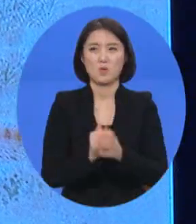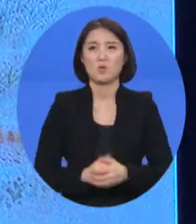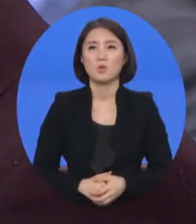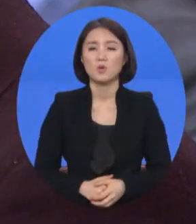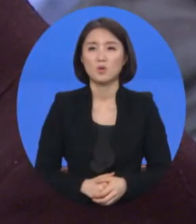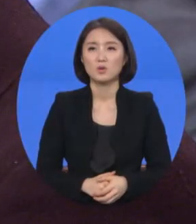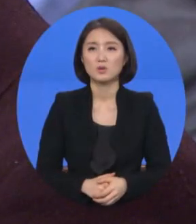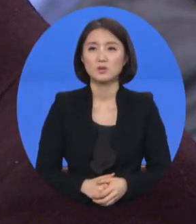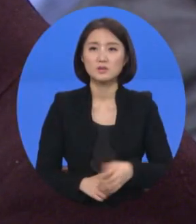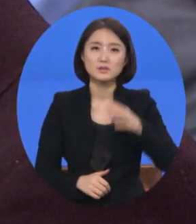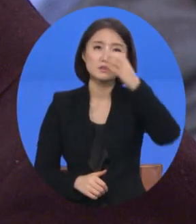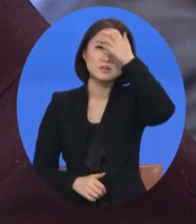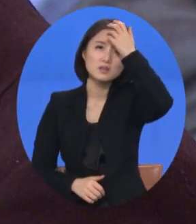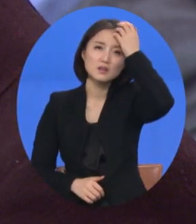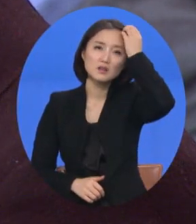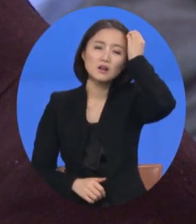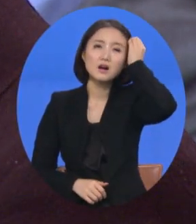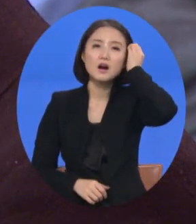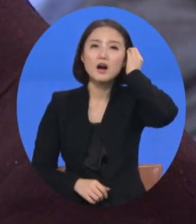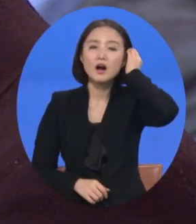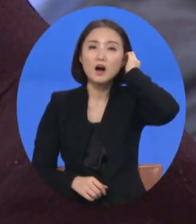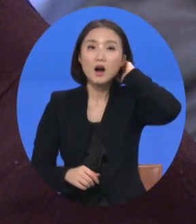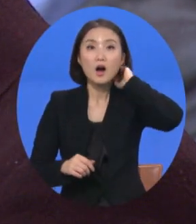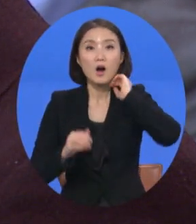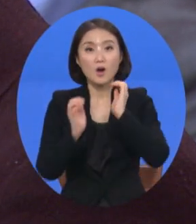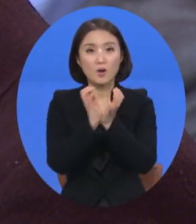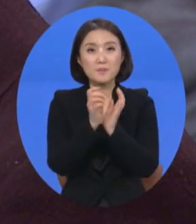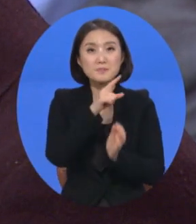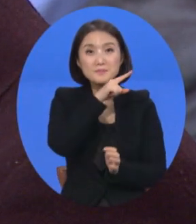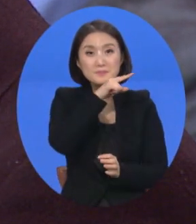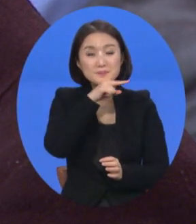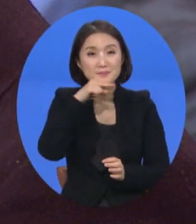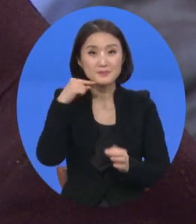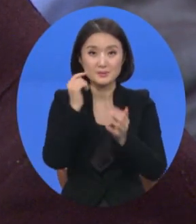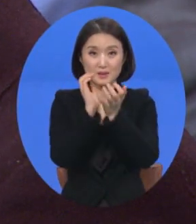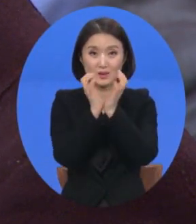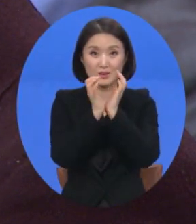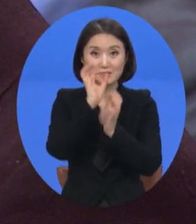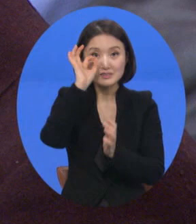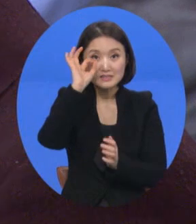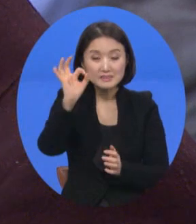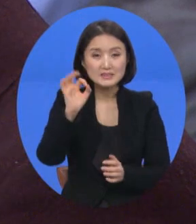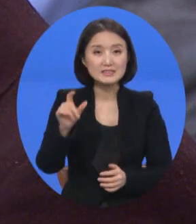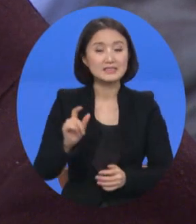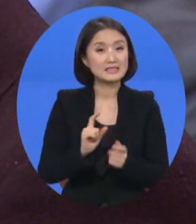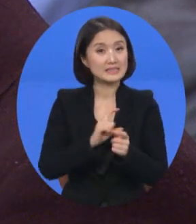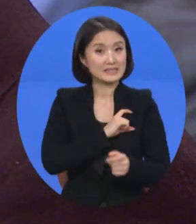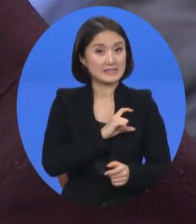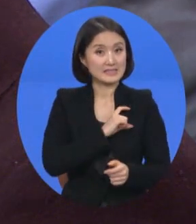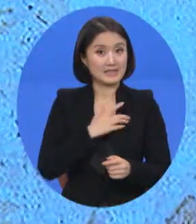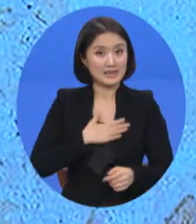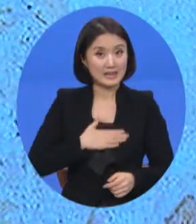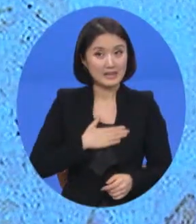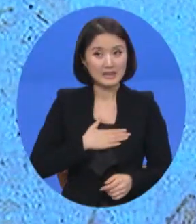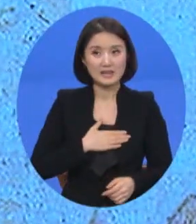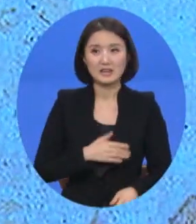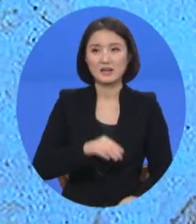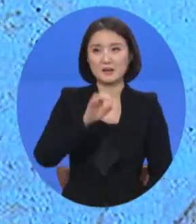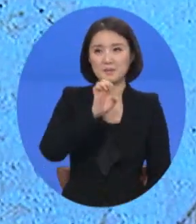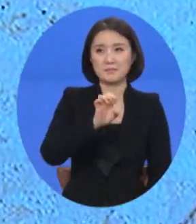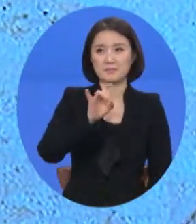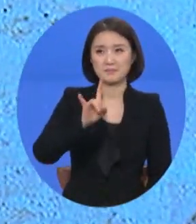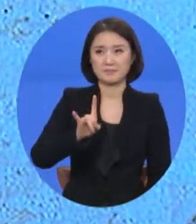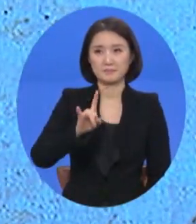저 붉은 색으로 1 을 향하여 소승 쳐 꽃이 무슨 꽃인지 아시겠습니까 테 랭이 꽃입니다